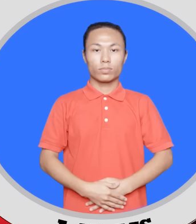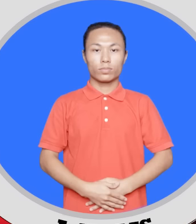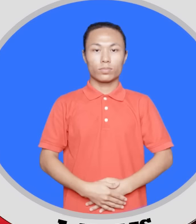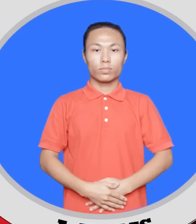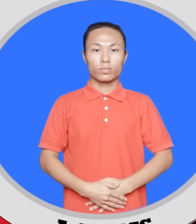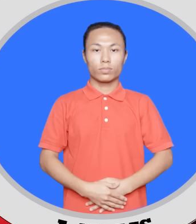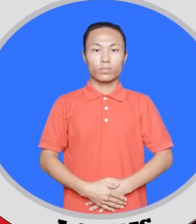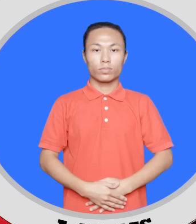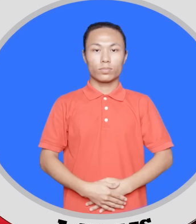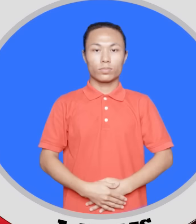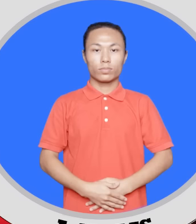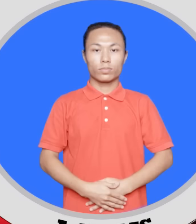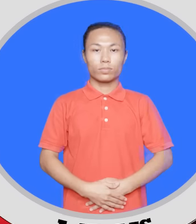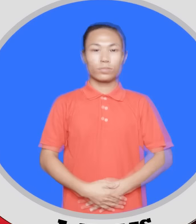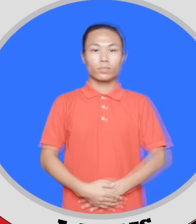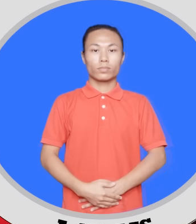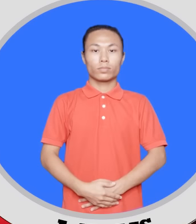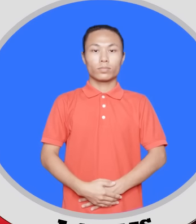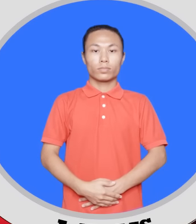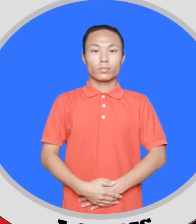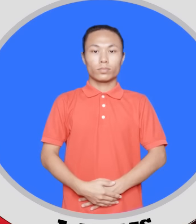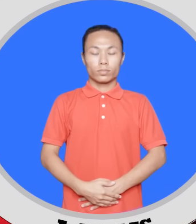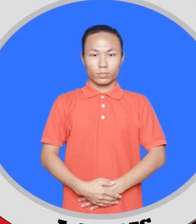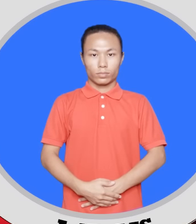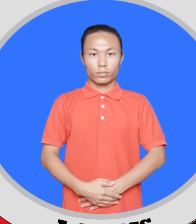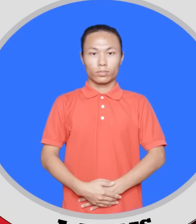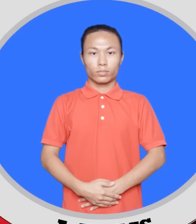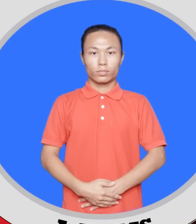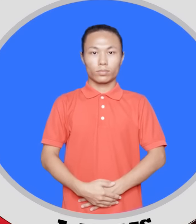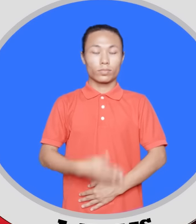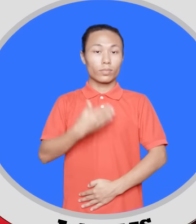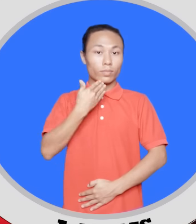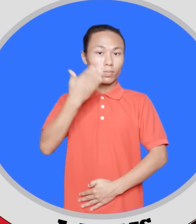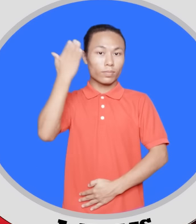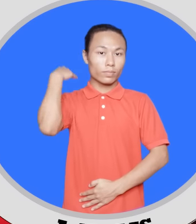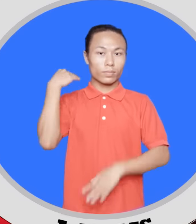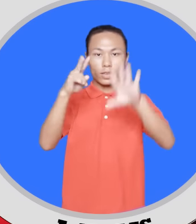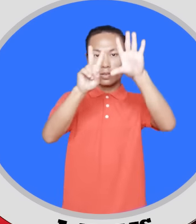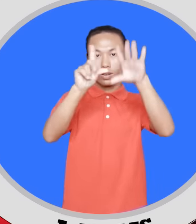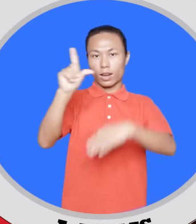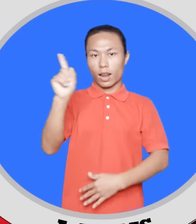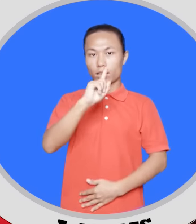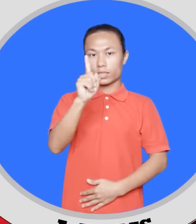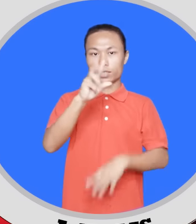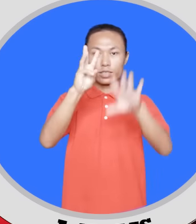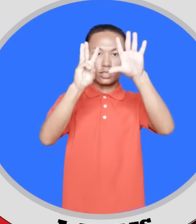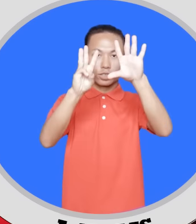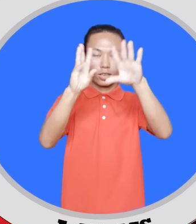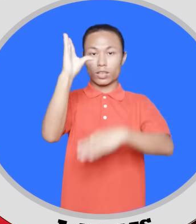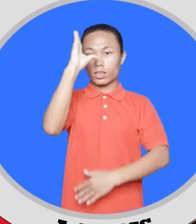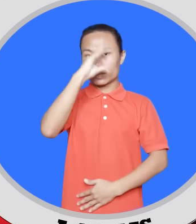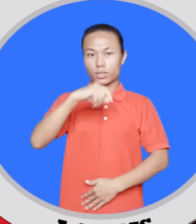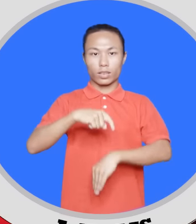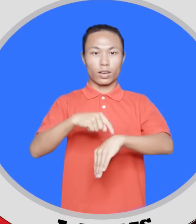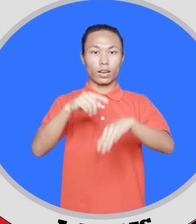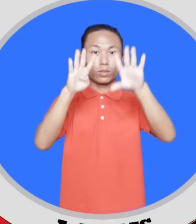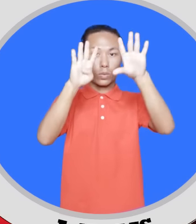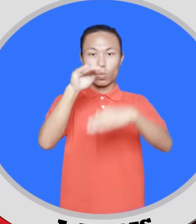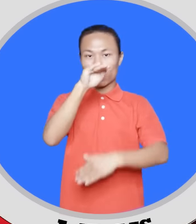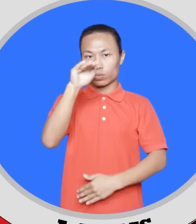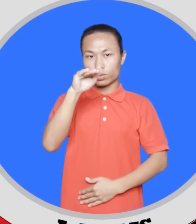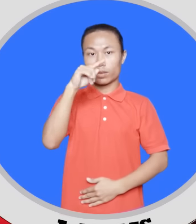ကဇူလိုင်လ10ရက်မှာထုတ်ပြန်ခဲ့ပါတယ်။ဝက်လက်မြို့နယ်ကျောင်းသားများတမကအဖွဲ့ဝင်မောင်မြင့်မြတ်ဦးကိုဇူလိုင်လ10ရက်ည